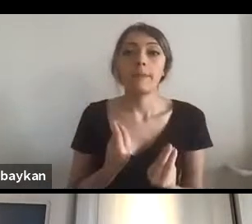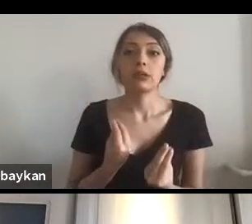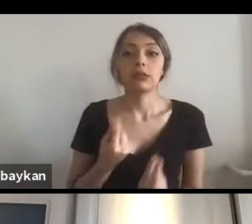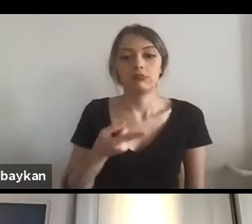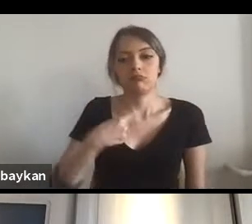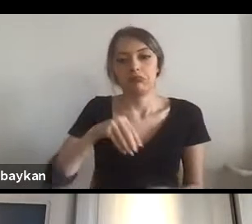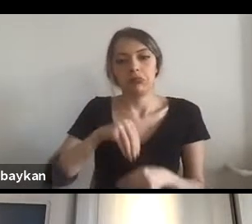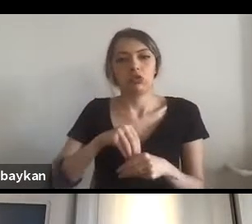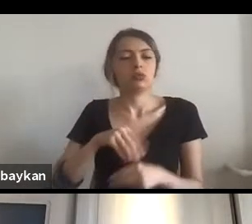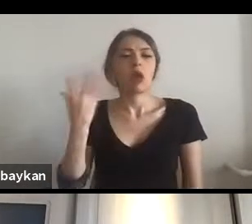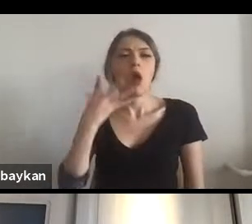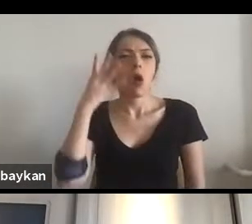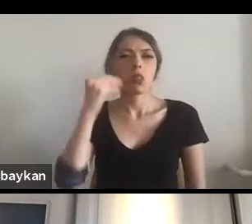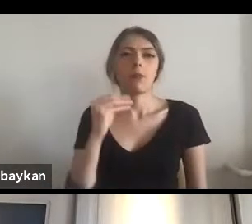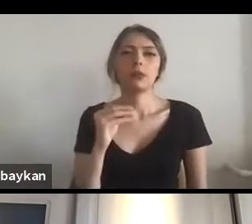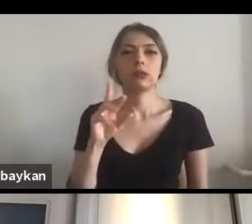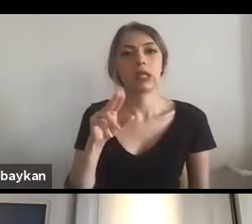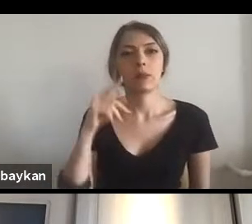anlamlı diye düşünüyorum.